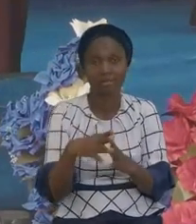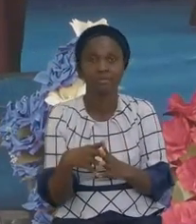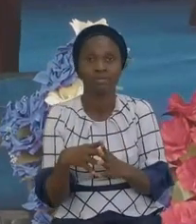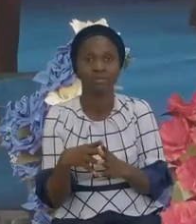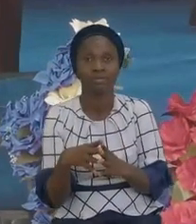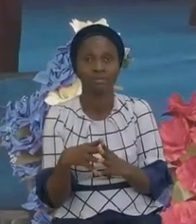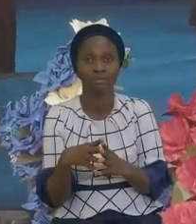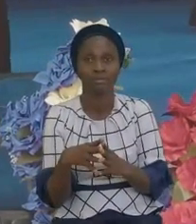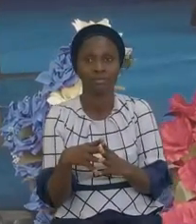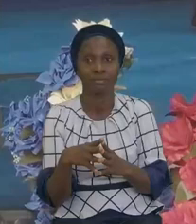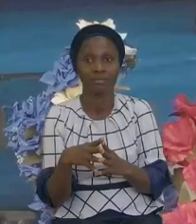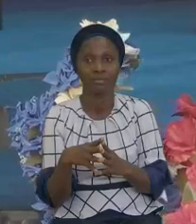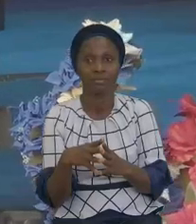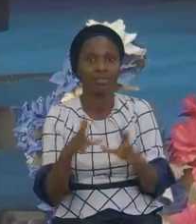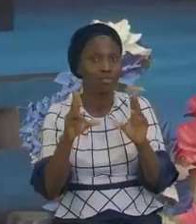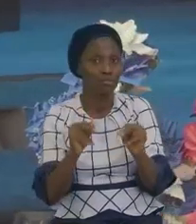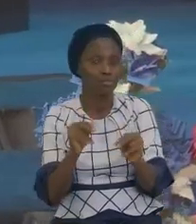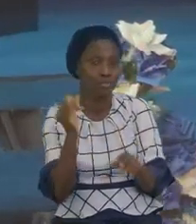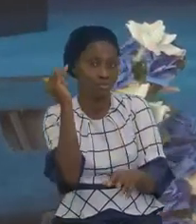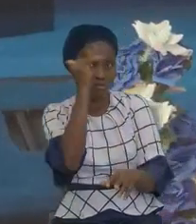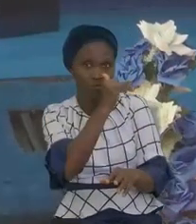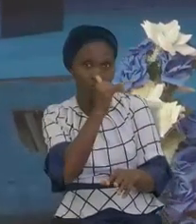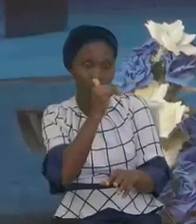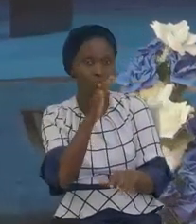Même les insensés ne pourront s'égarer.